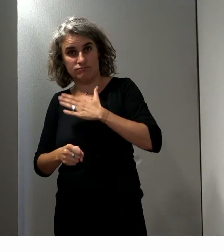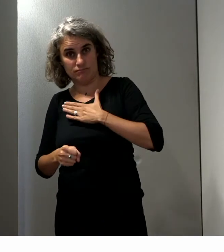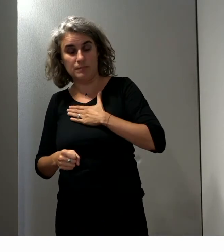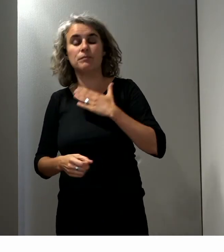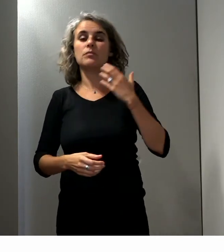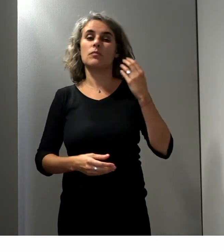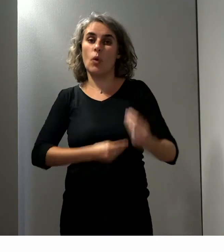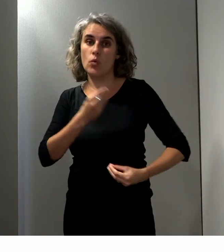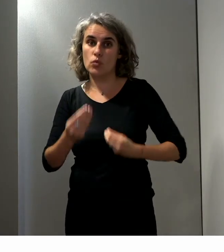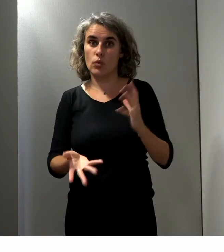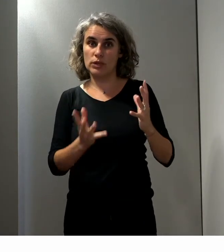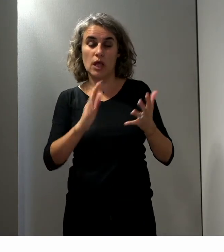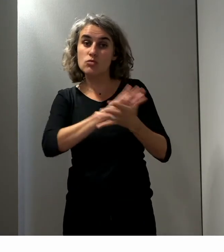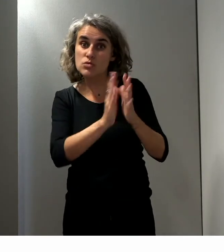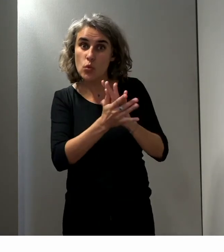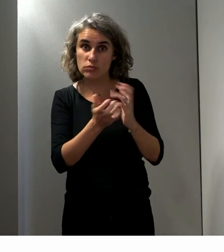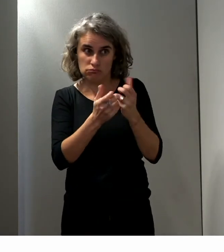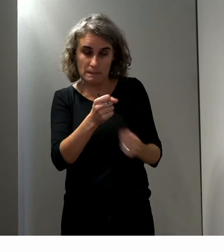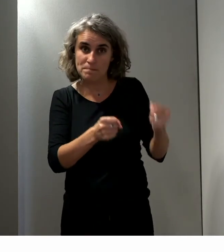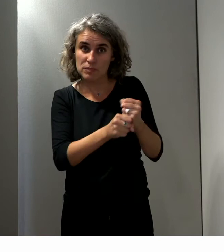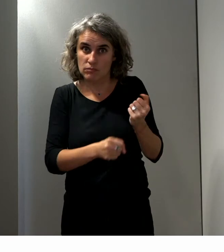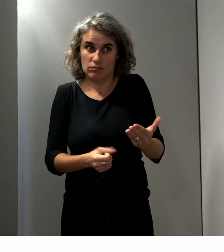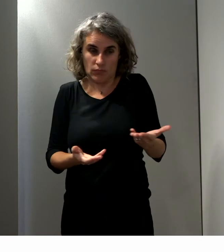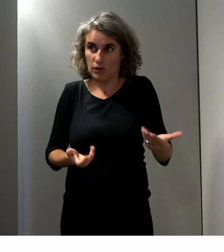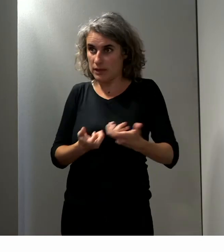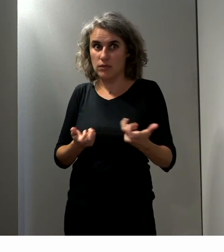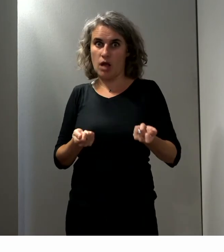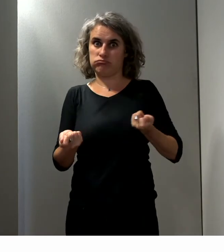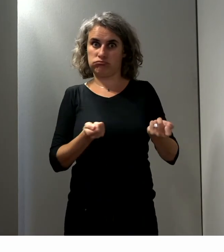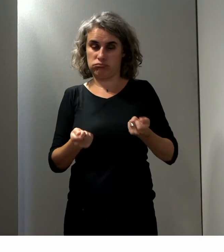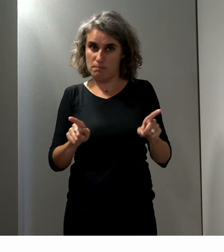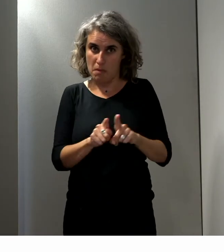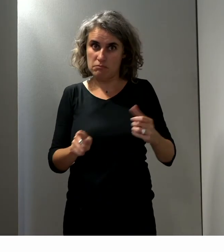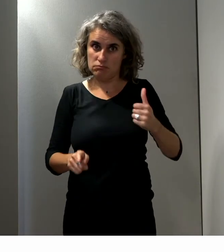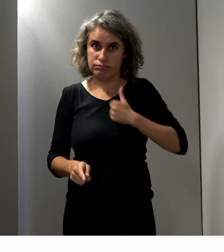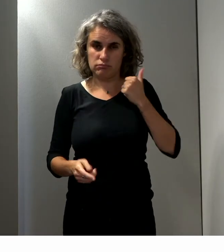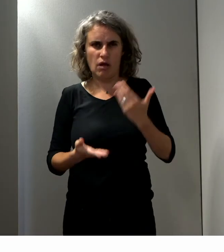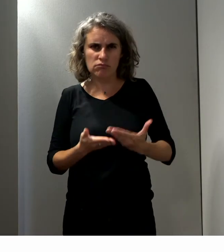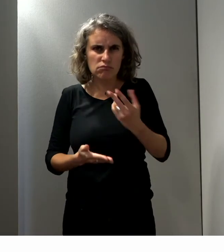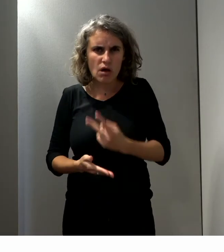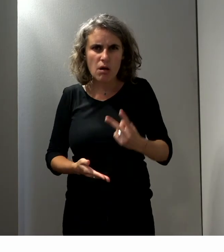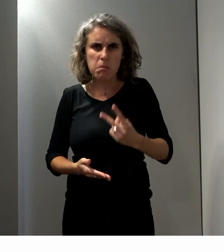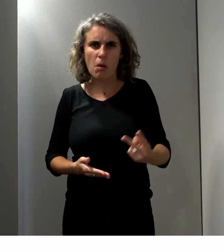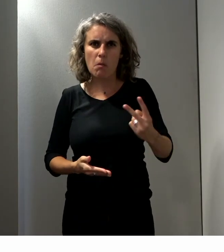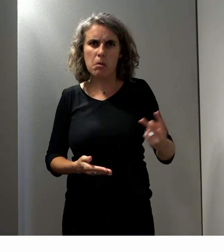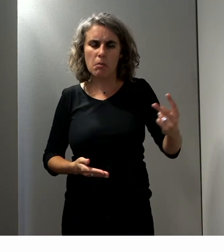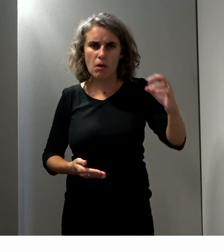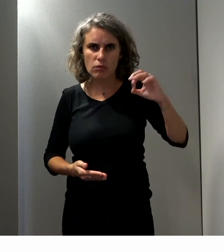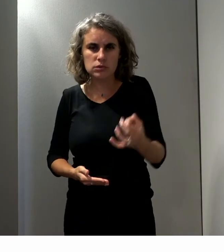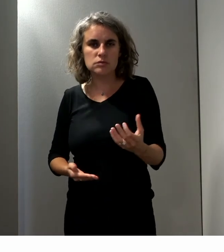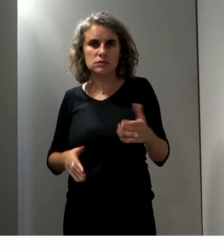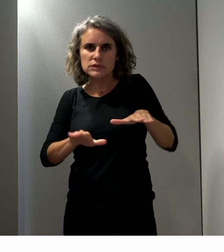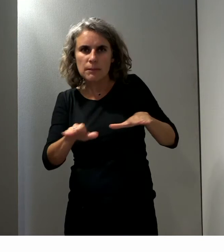mais aussi entreprendre dans l'associatif. Créer une association, c'est déjà être entrepreneur. Et on a aujourd'hui de plus en plus